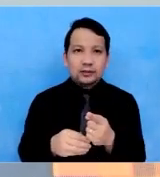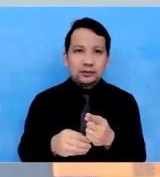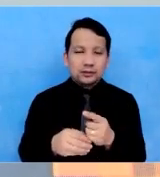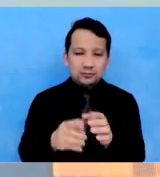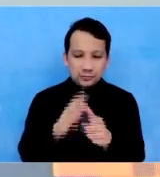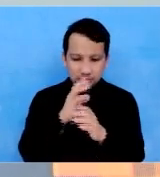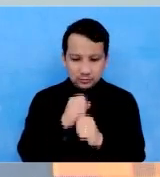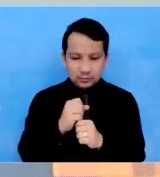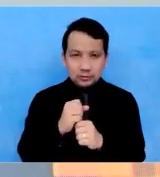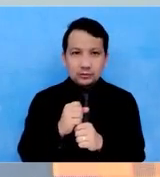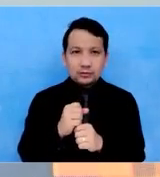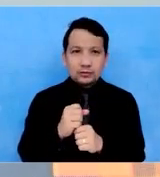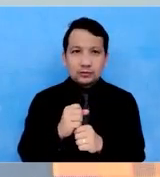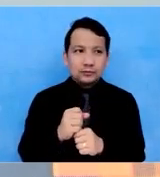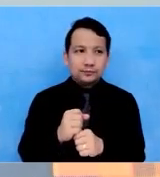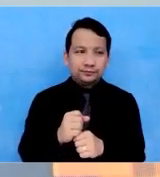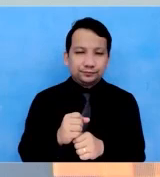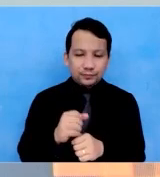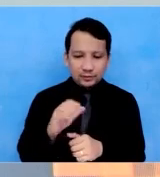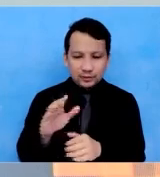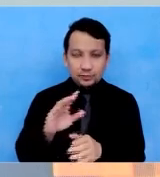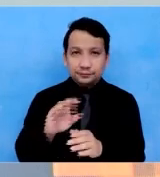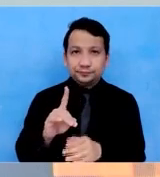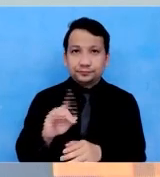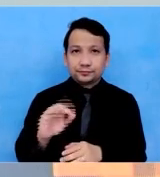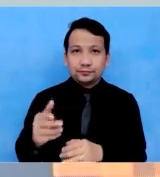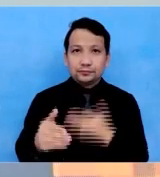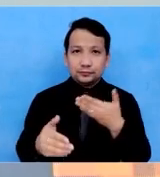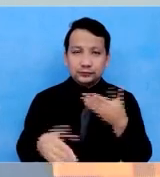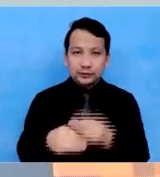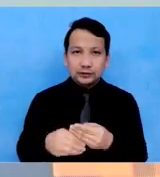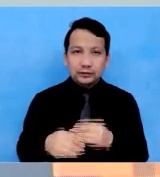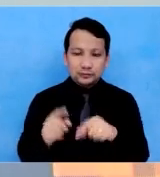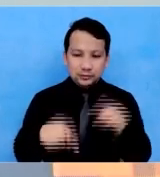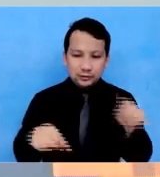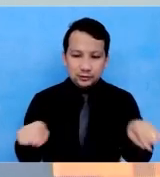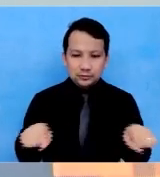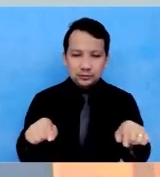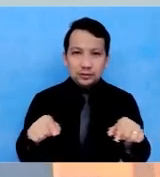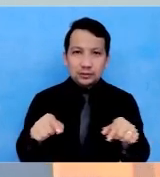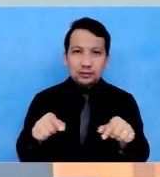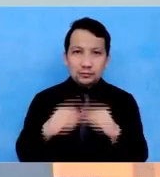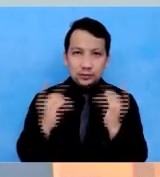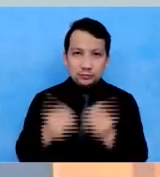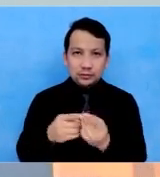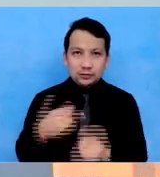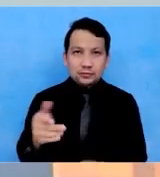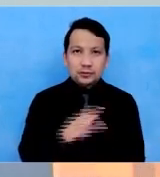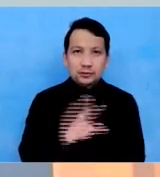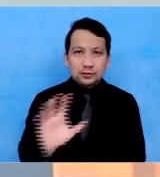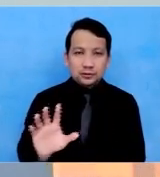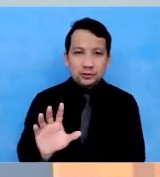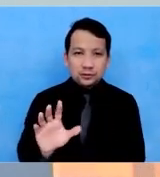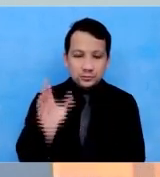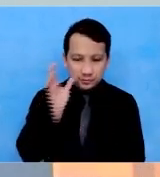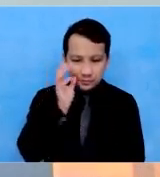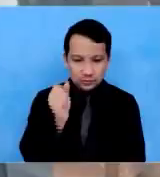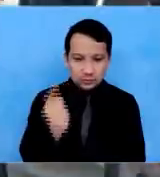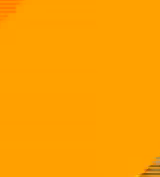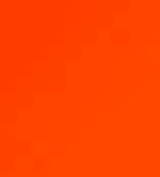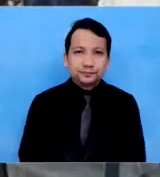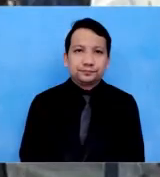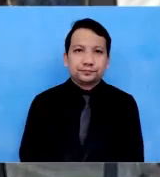at intelligence funds ng Department of Education at iba pang ahensya. Nasa frontline ng balitang yan si Camille Samonte.